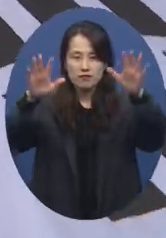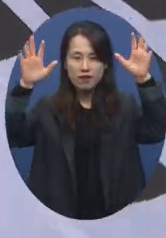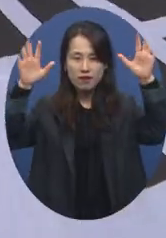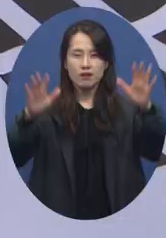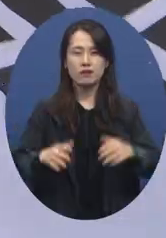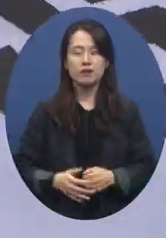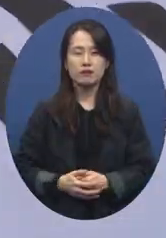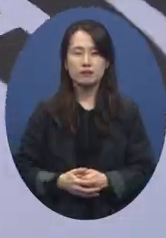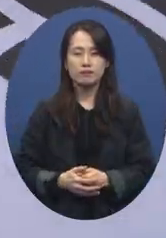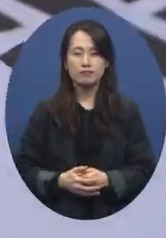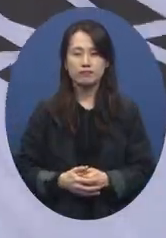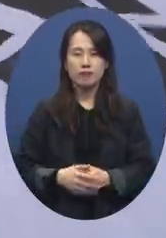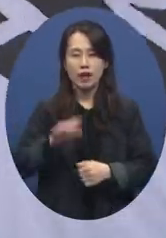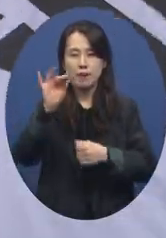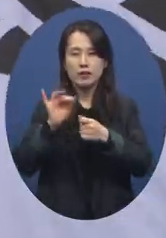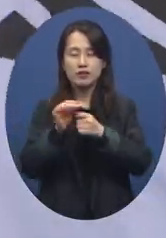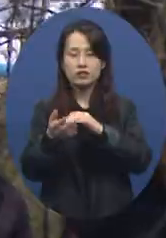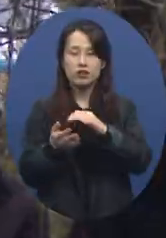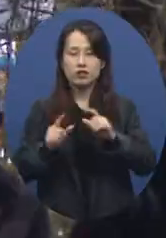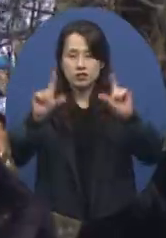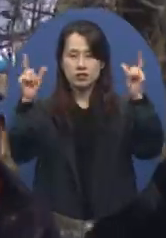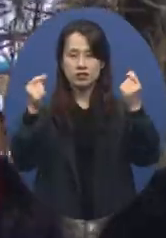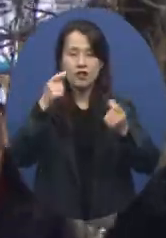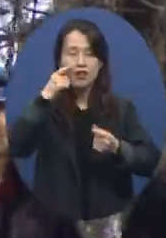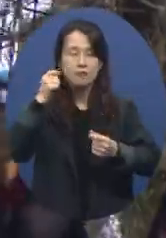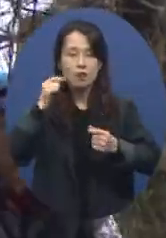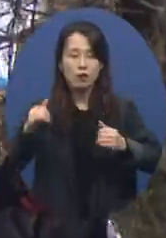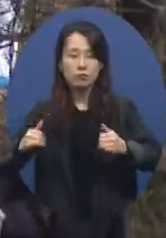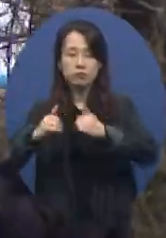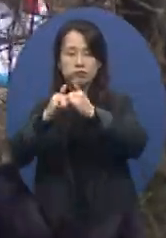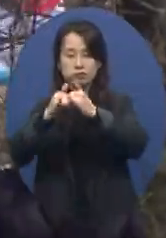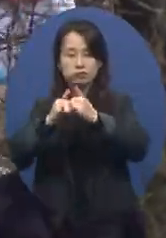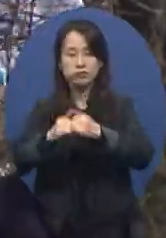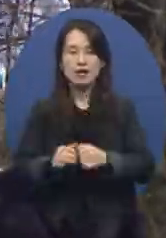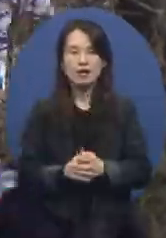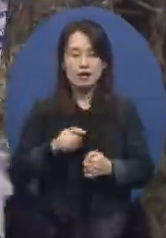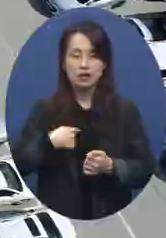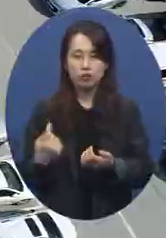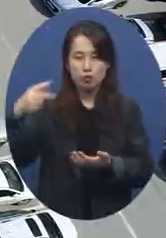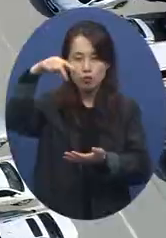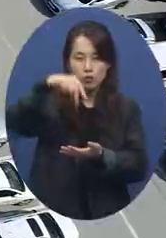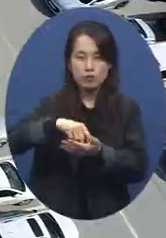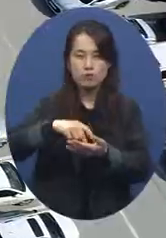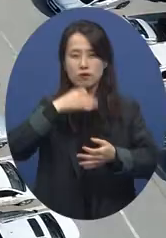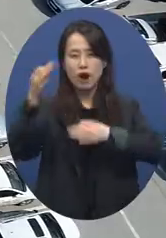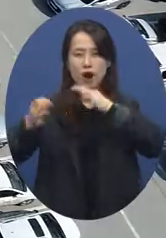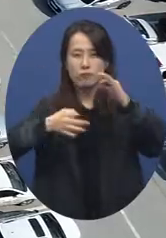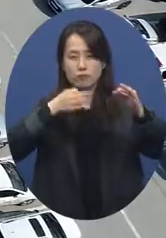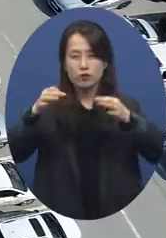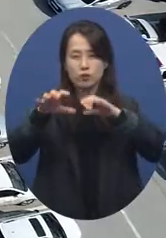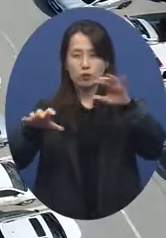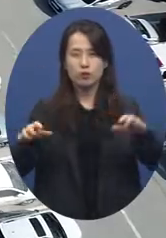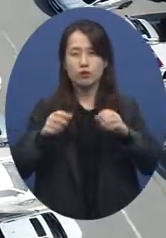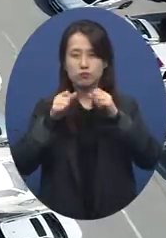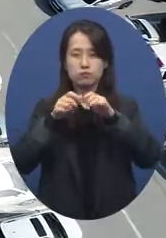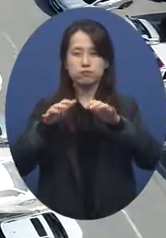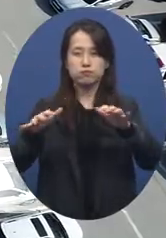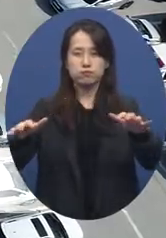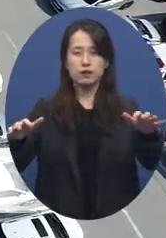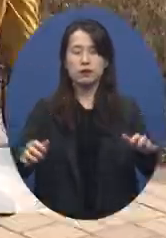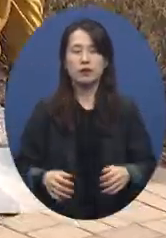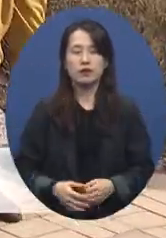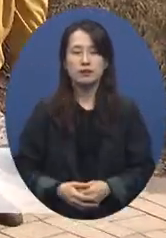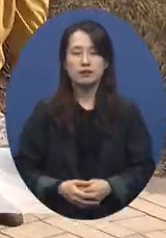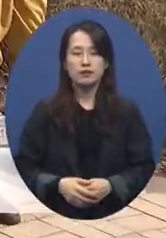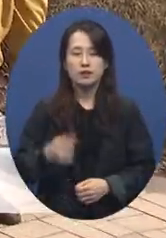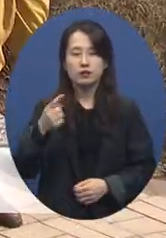100년 전 그날처럼 일제에 맞서 조국의 자주 독립을 부르짖던 함성이 마을 곳곳으로 울려 퍼집니다. 1919년